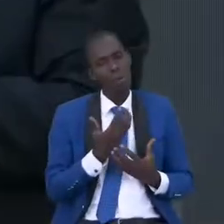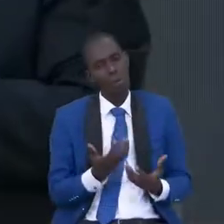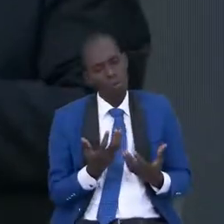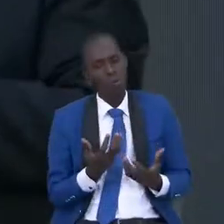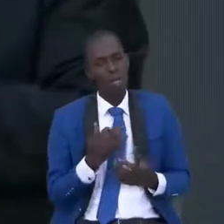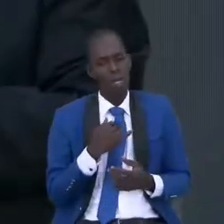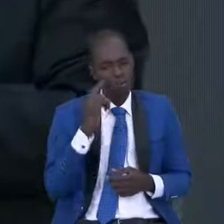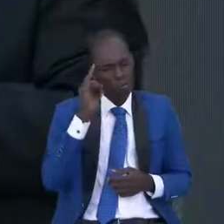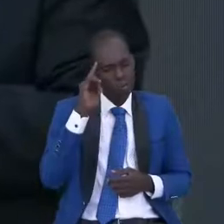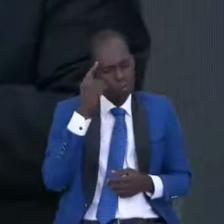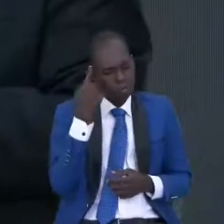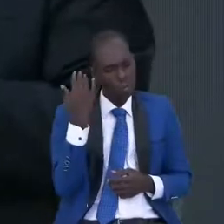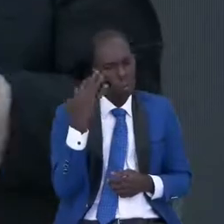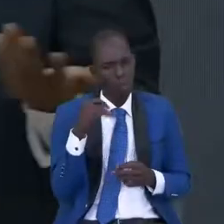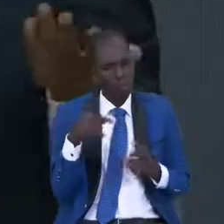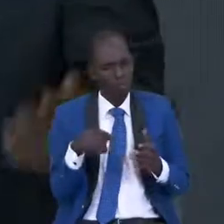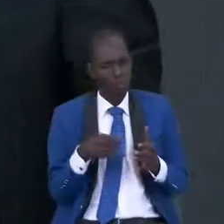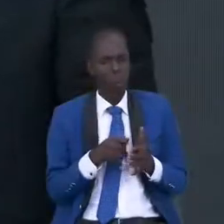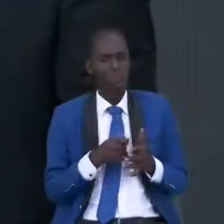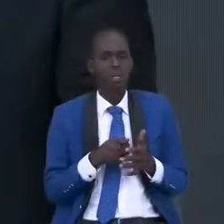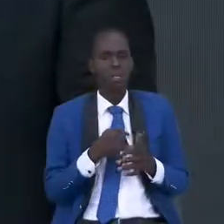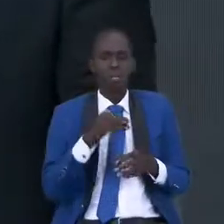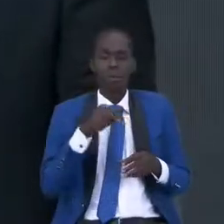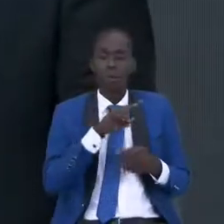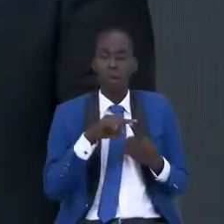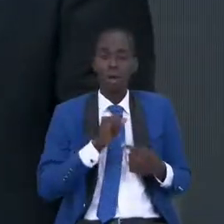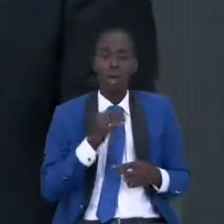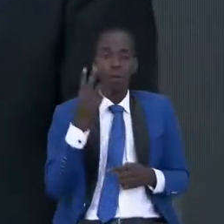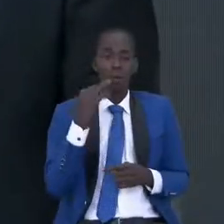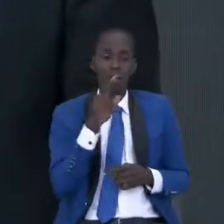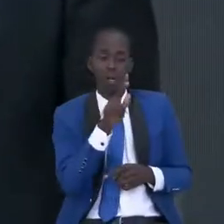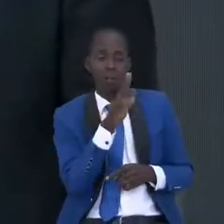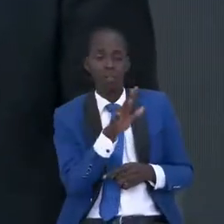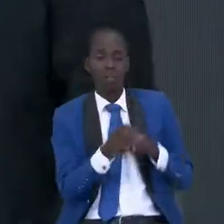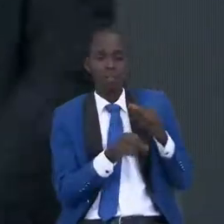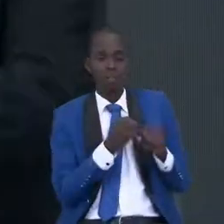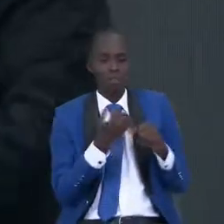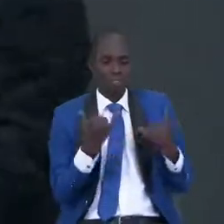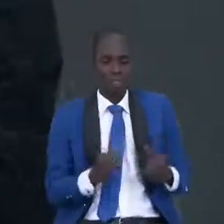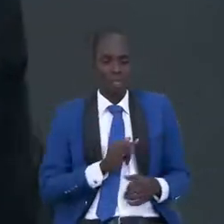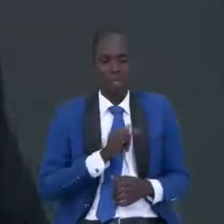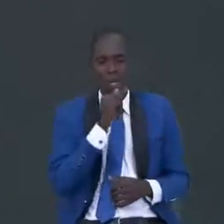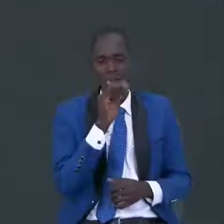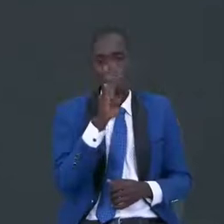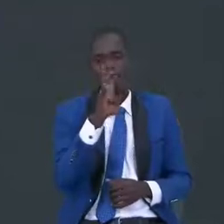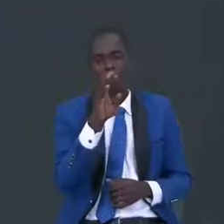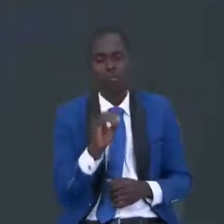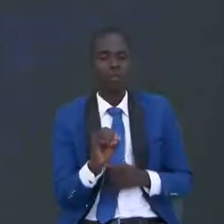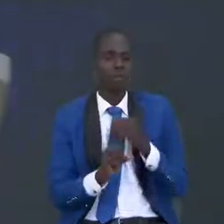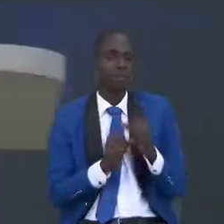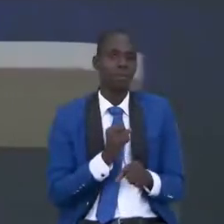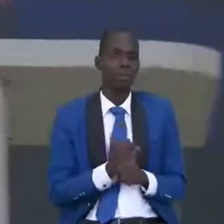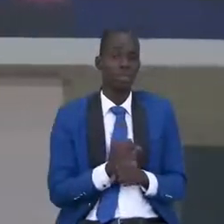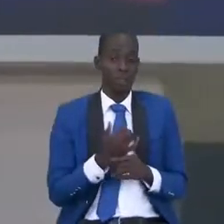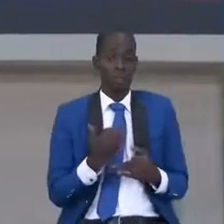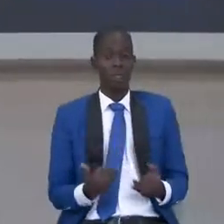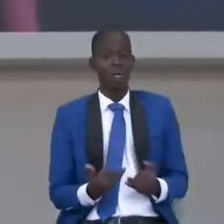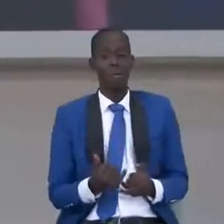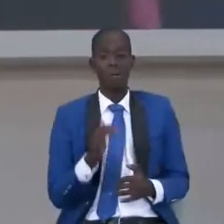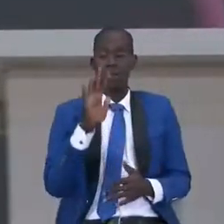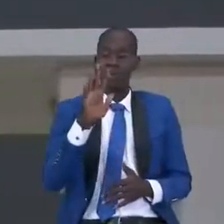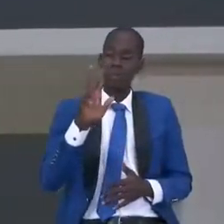J'aurais souhaité avoir pensé à 35 ans. Hein. Maintenant, j'ai 40 ans. Hein. Hein? Oh, maintenant, j'ai 53 ans.